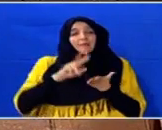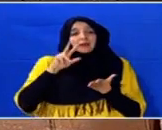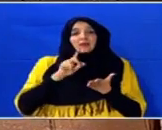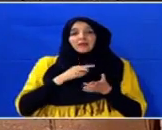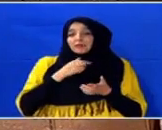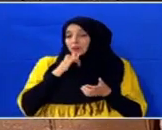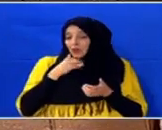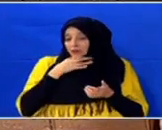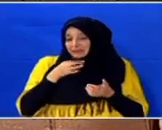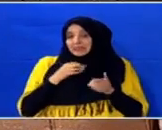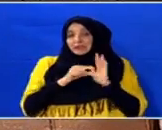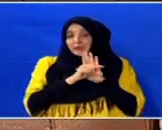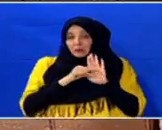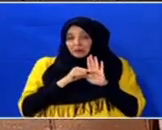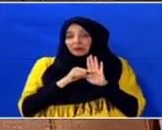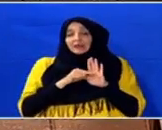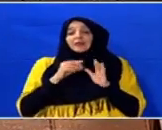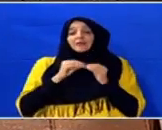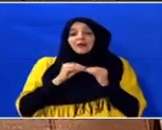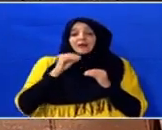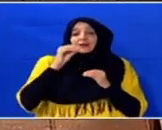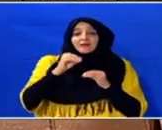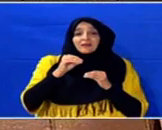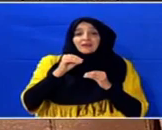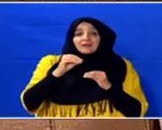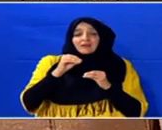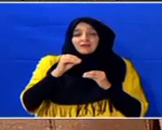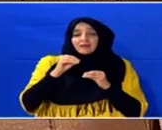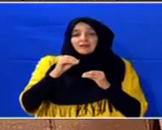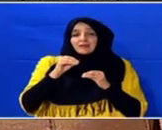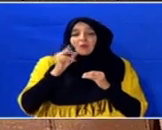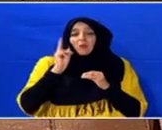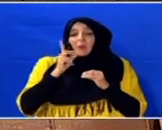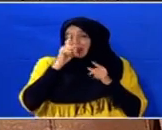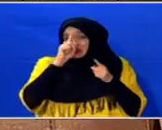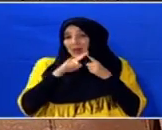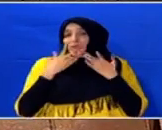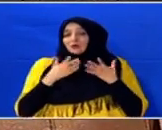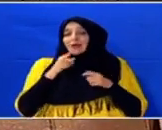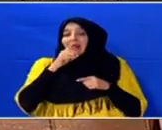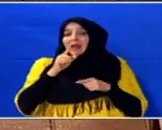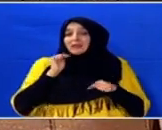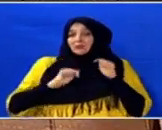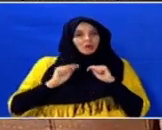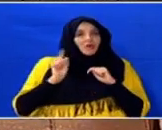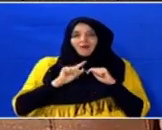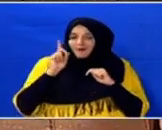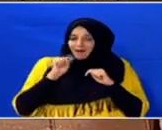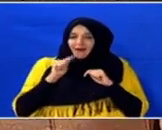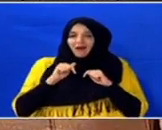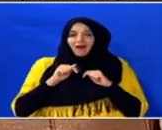ذكرناها قبل حين فذمتها مشغولة بالصيام